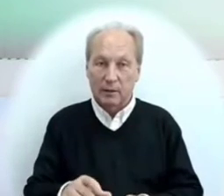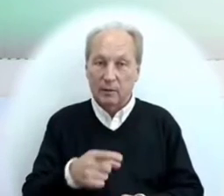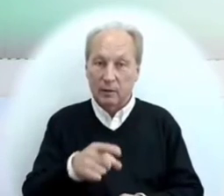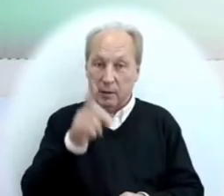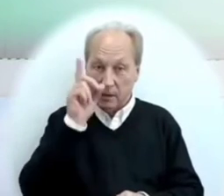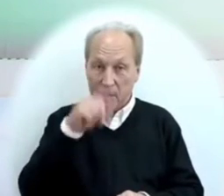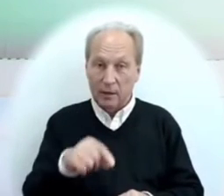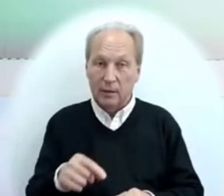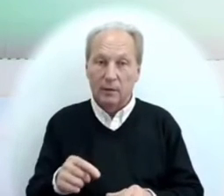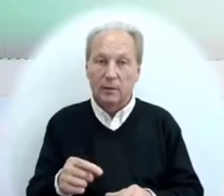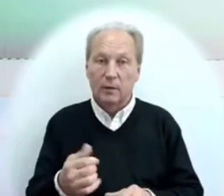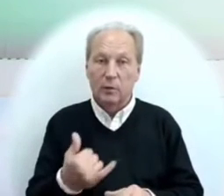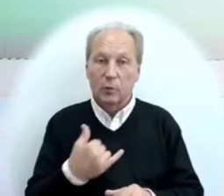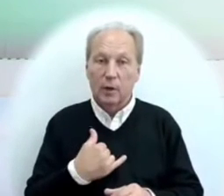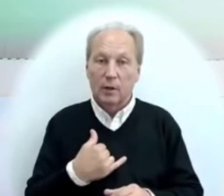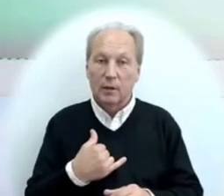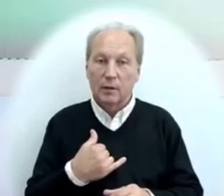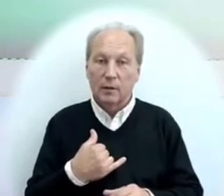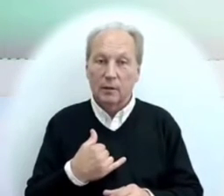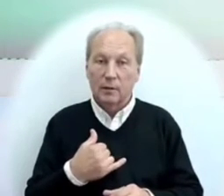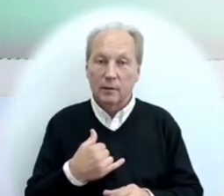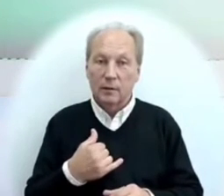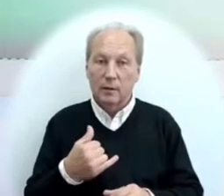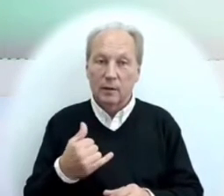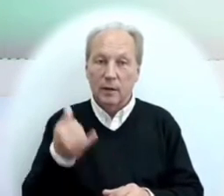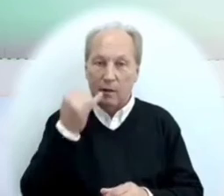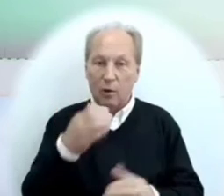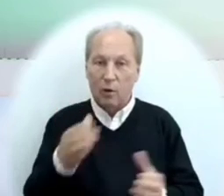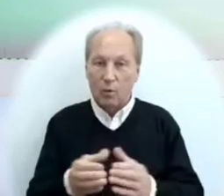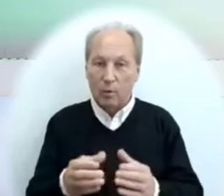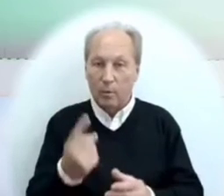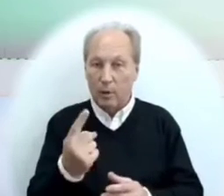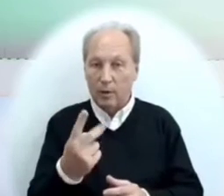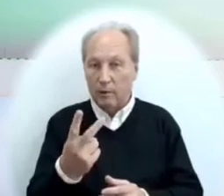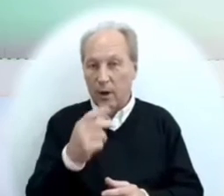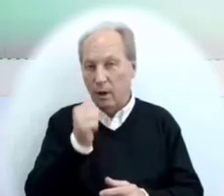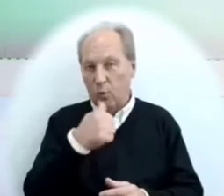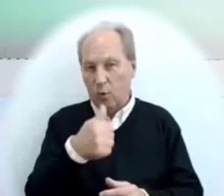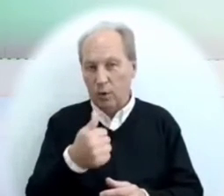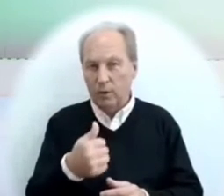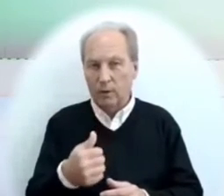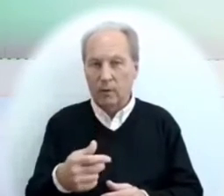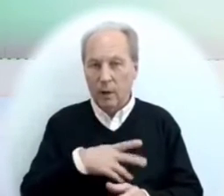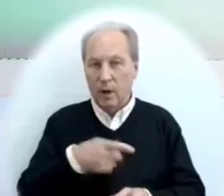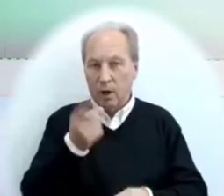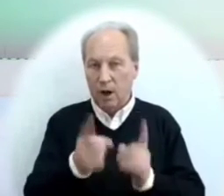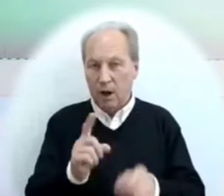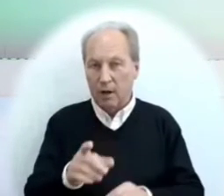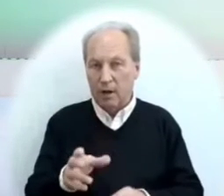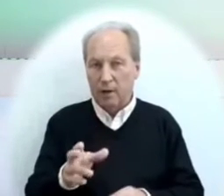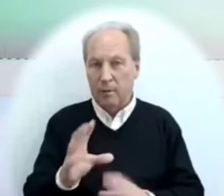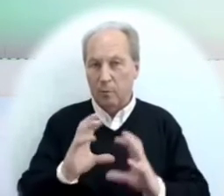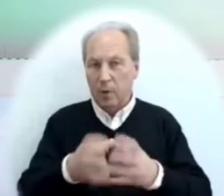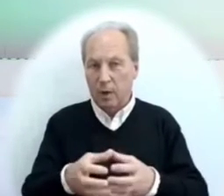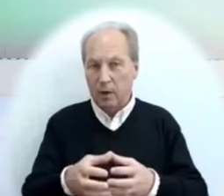нас уже 3 года компании, и первые 2 года марафоны были в реальном мире, они были офлайн,